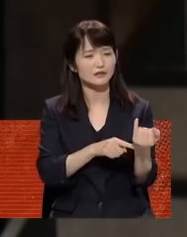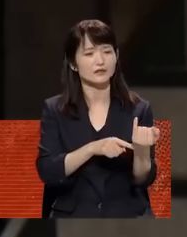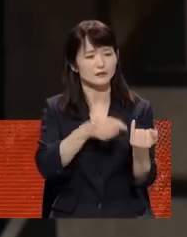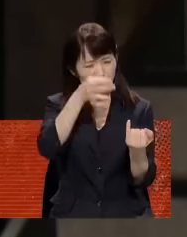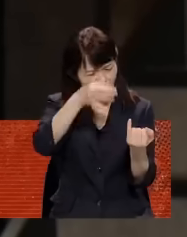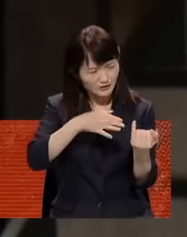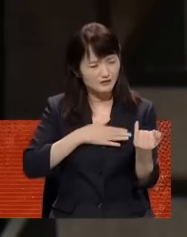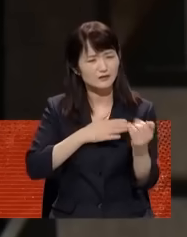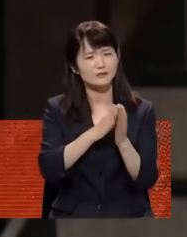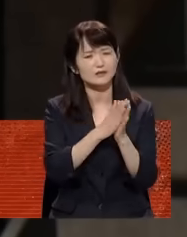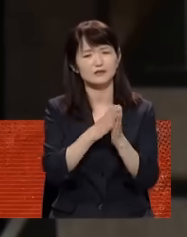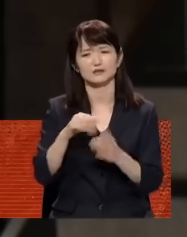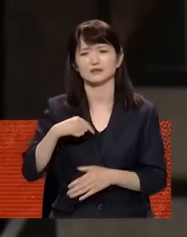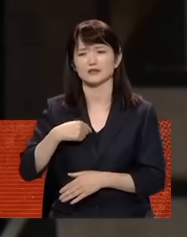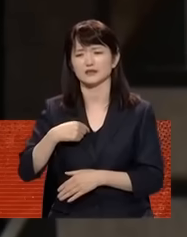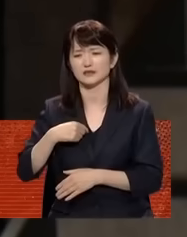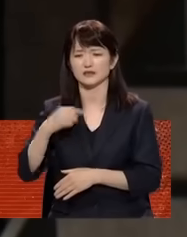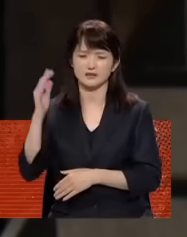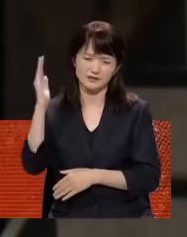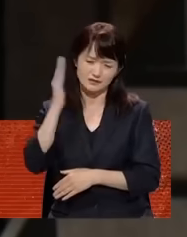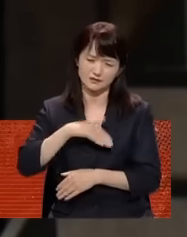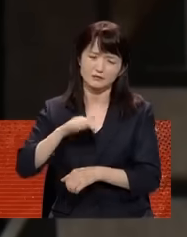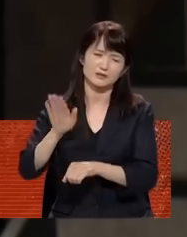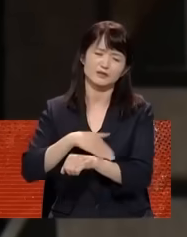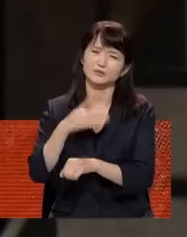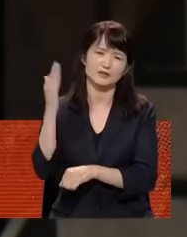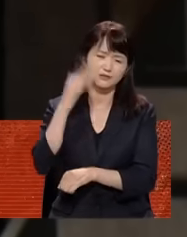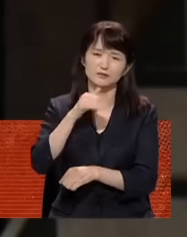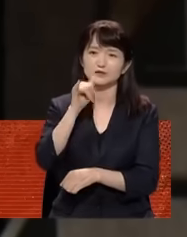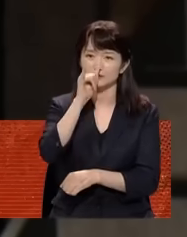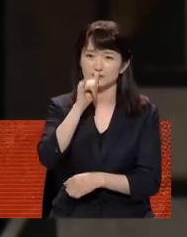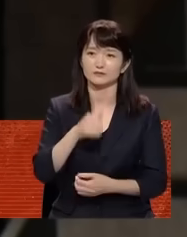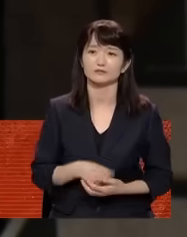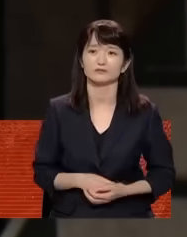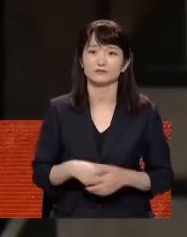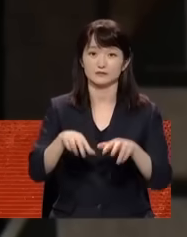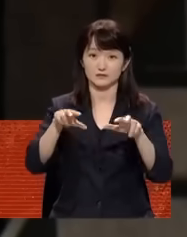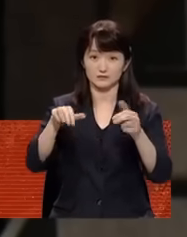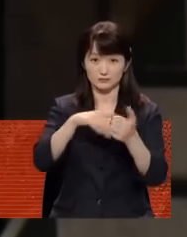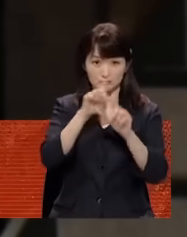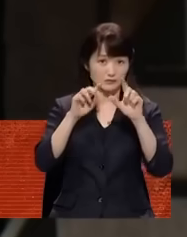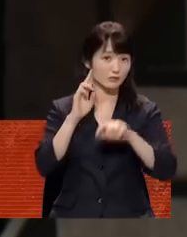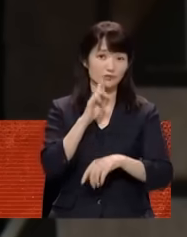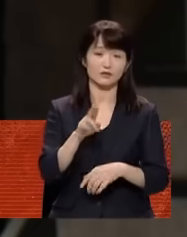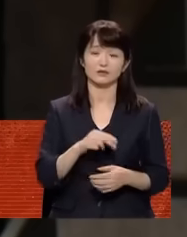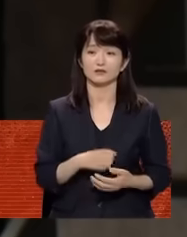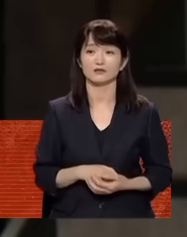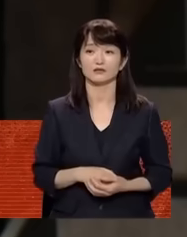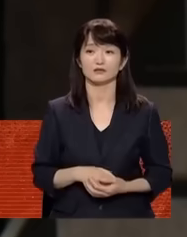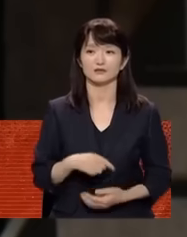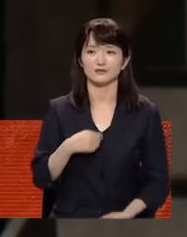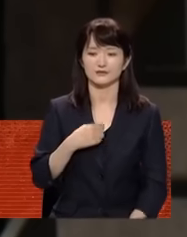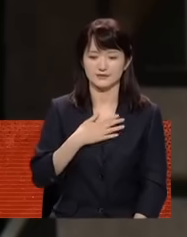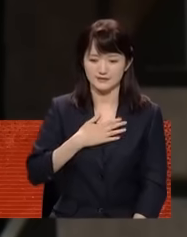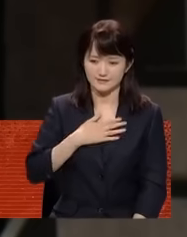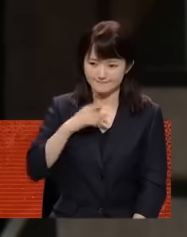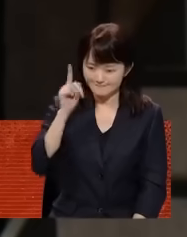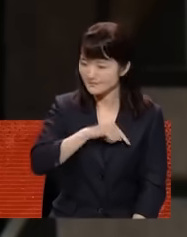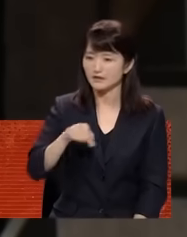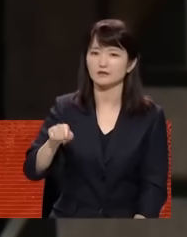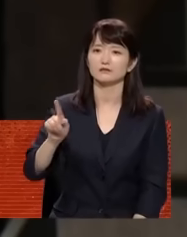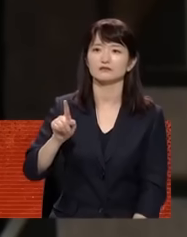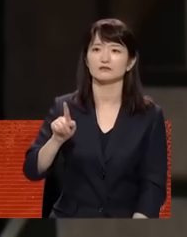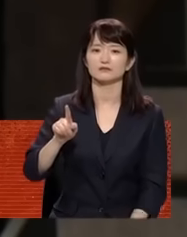자기를 과학하는 그런 사람들이 굉장히 많은데 지금 상황은 좀 굉장히 심각한 것 같아요 그냥 자기가 기분이 딱 나쁘면